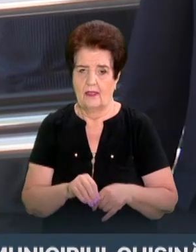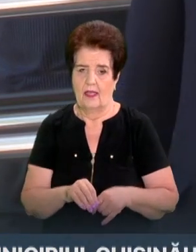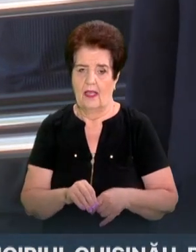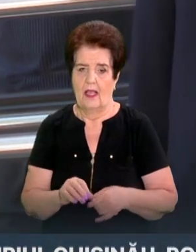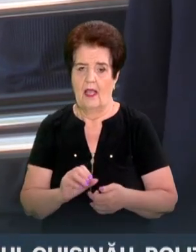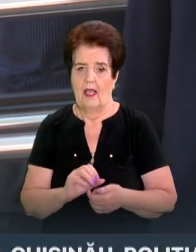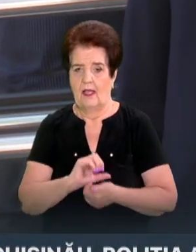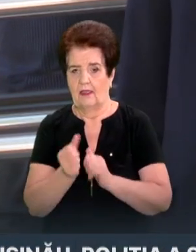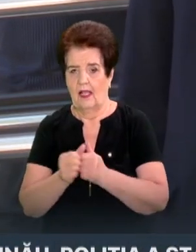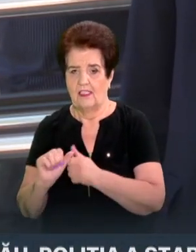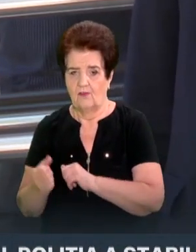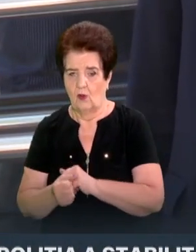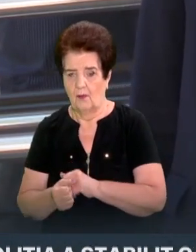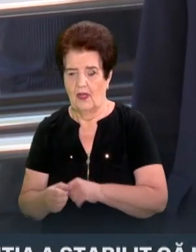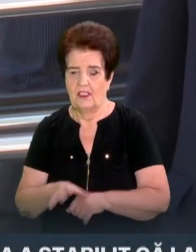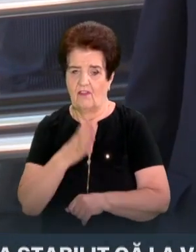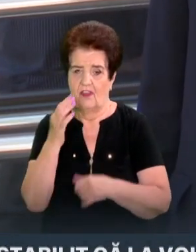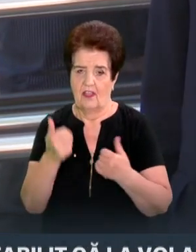să fie sustenabile,